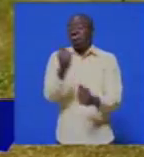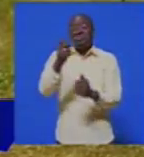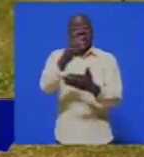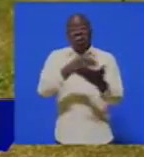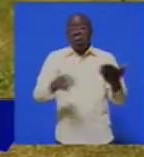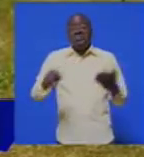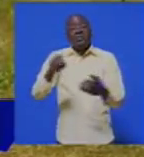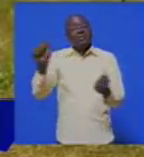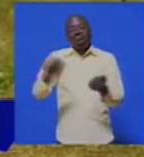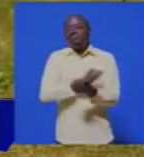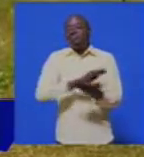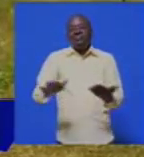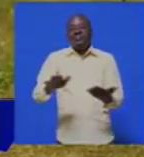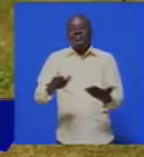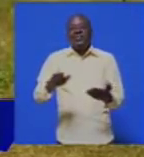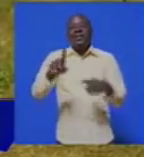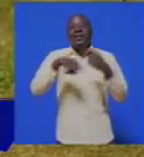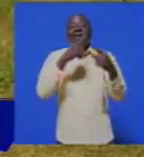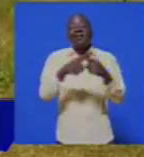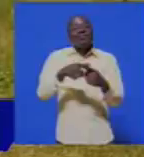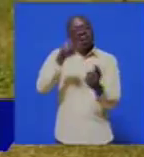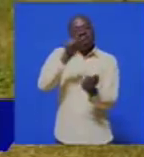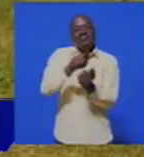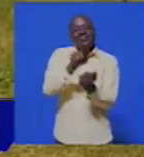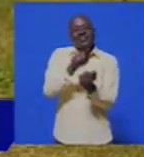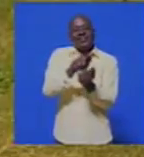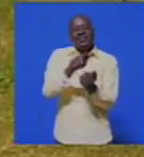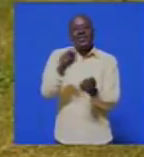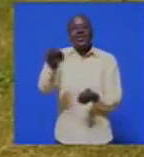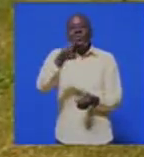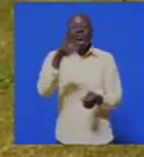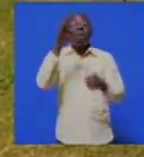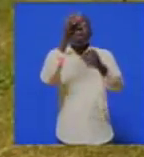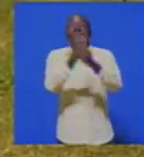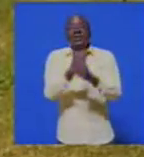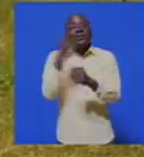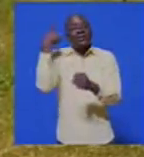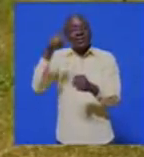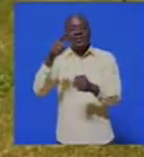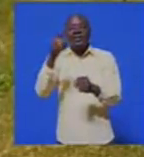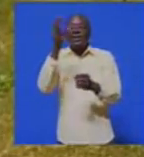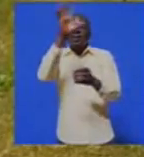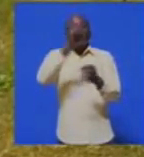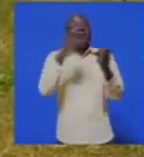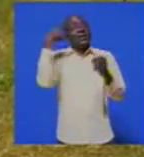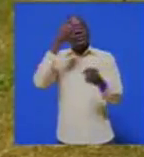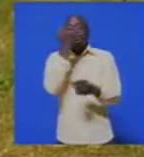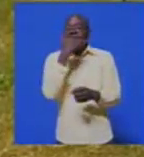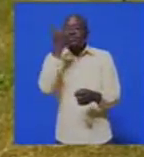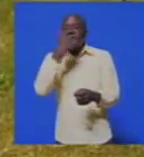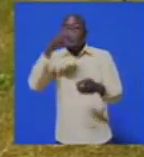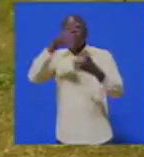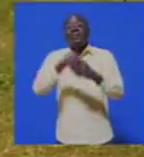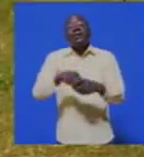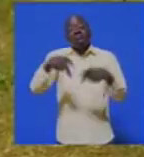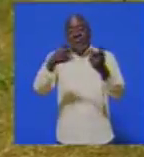Mais lorsque le manguier est de courte taille comme ça, vous prenez le soin, vous cueillez seulement les mangues avec la main, vous le mettez dans les récipients.